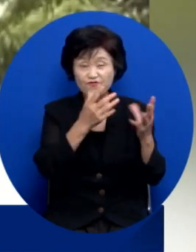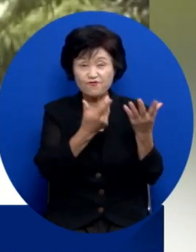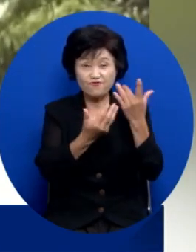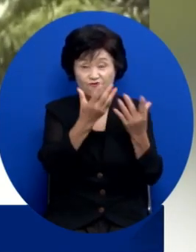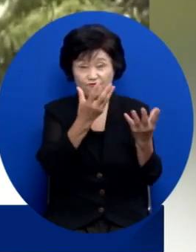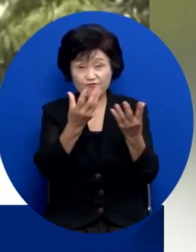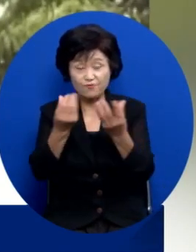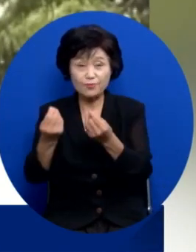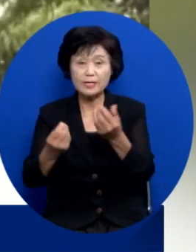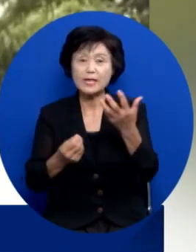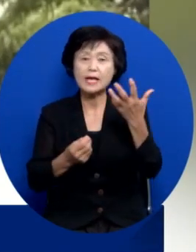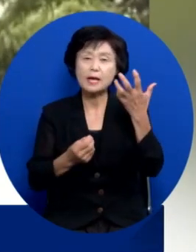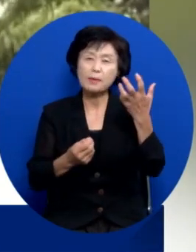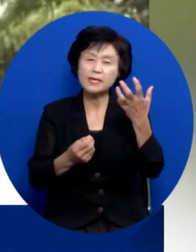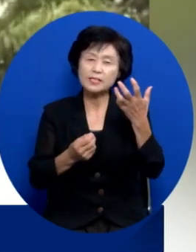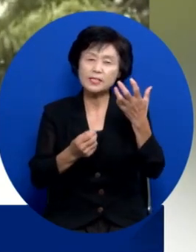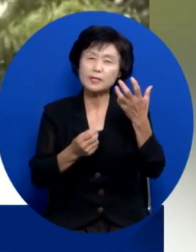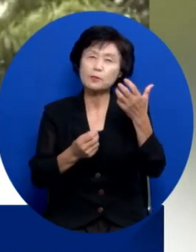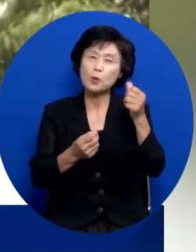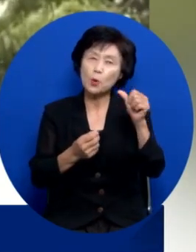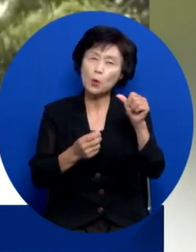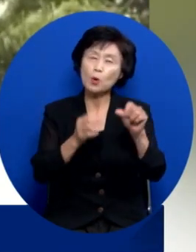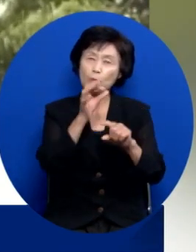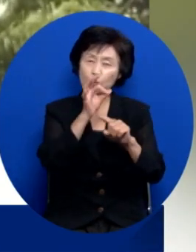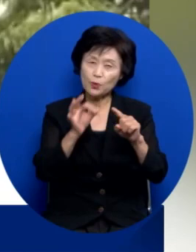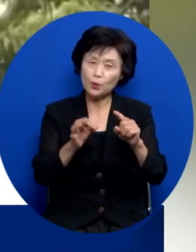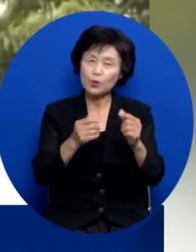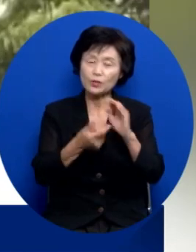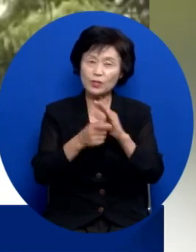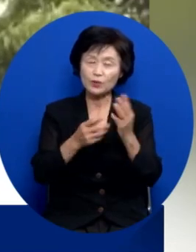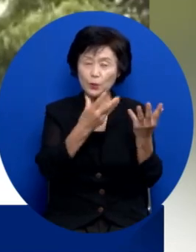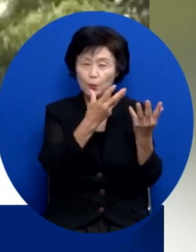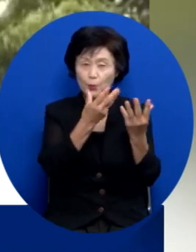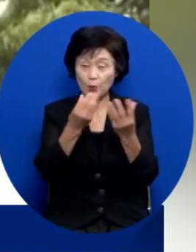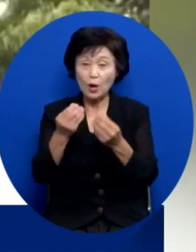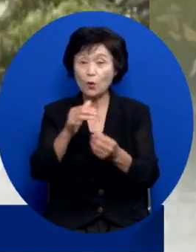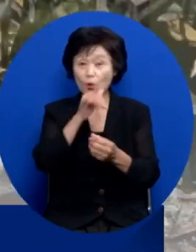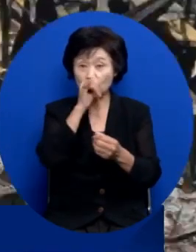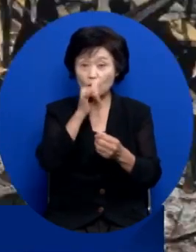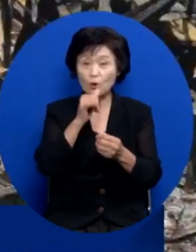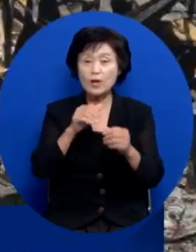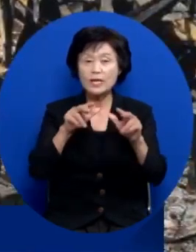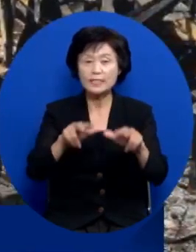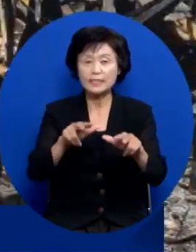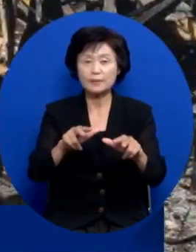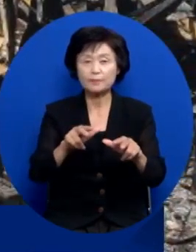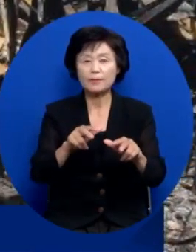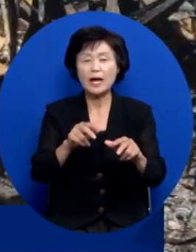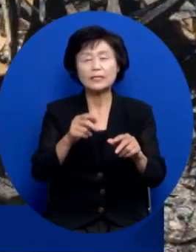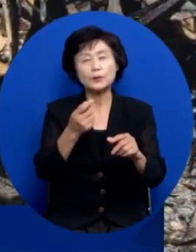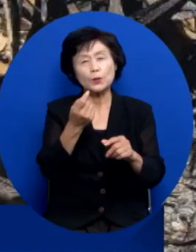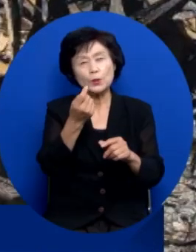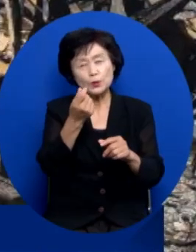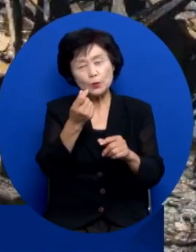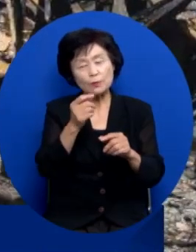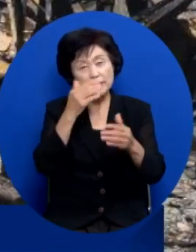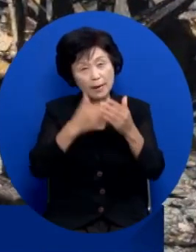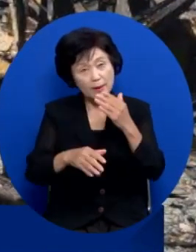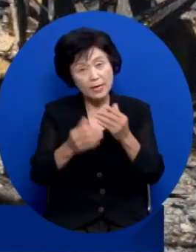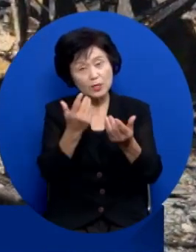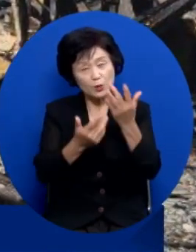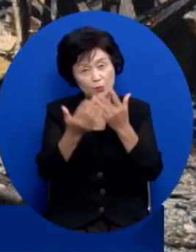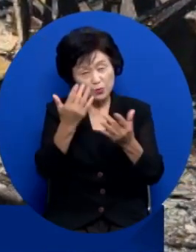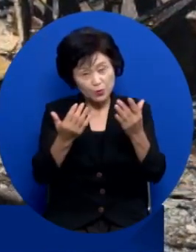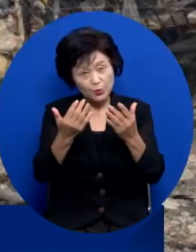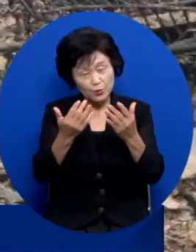됐고요. 그리고 일부 지역은 지금 경계선을 끊고 통제하고 있는데 아직도 이제 잔여